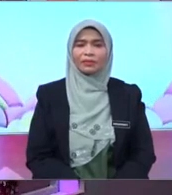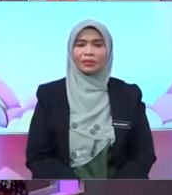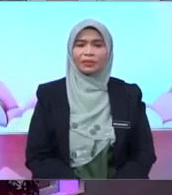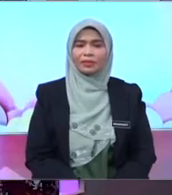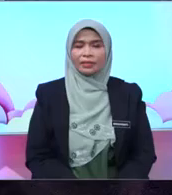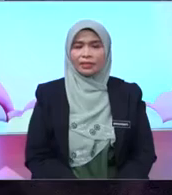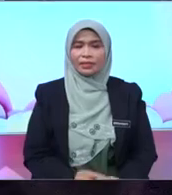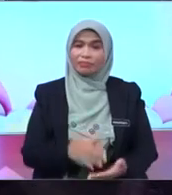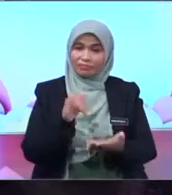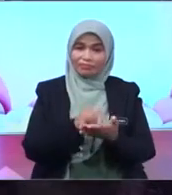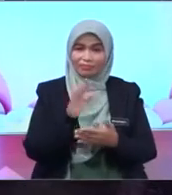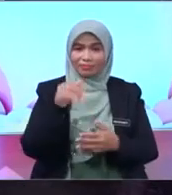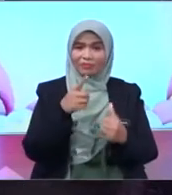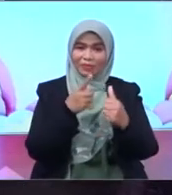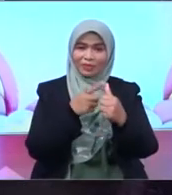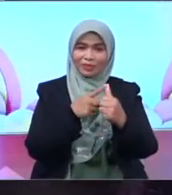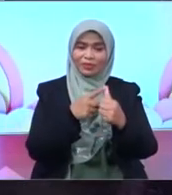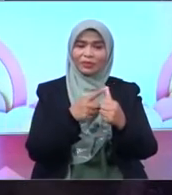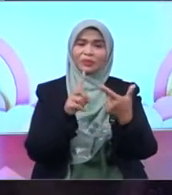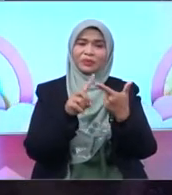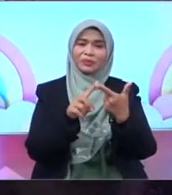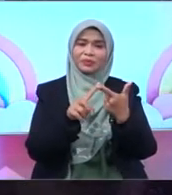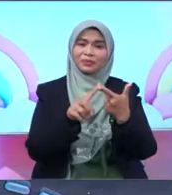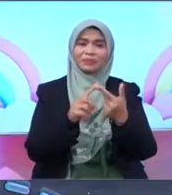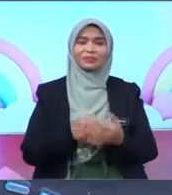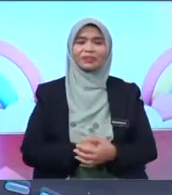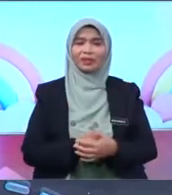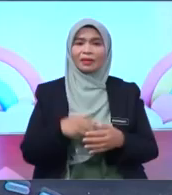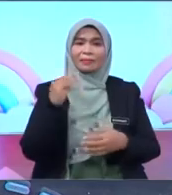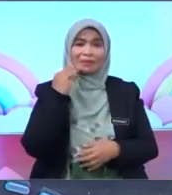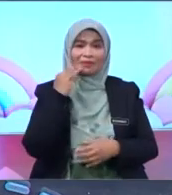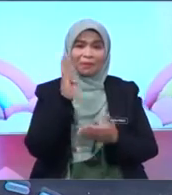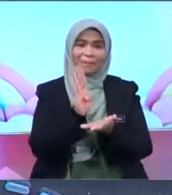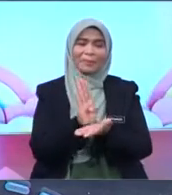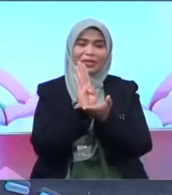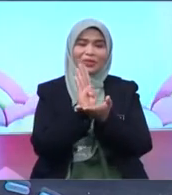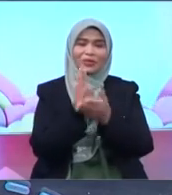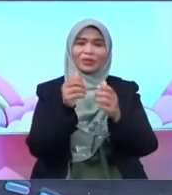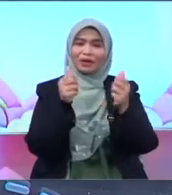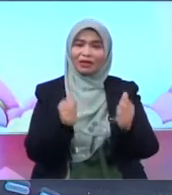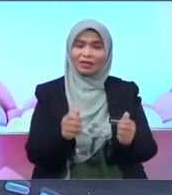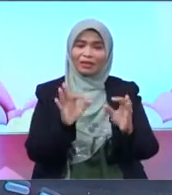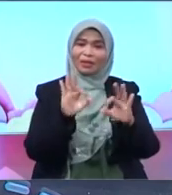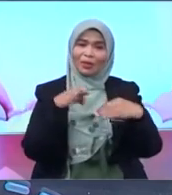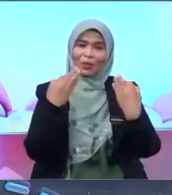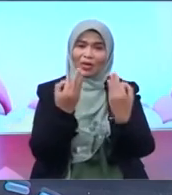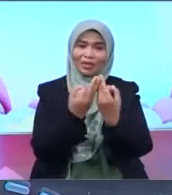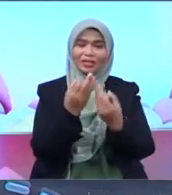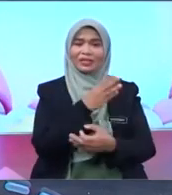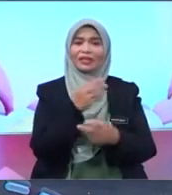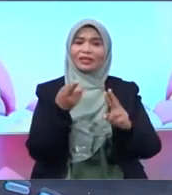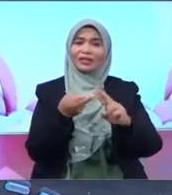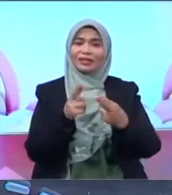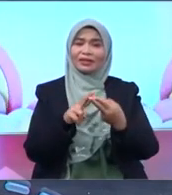itu yang pertama kebaikan kedua ialah Mira membantuk ahli keluarga dan juga arak-arakan